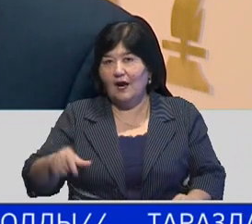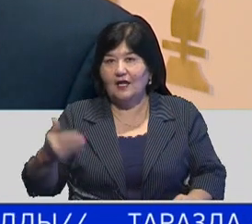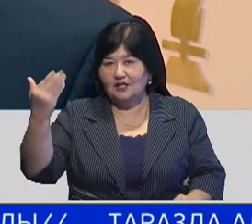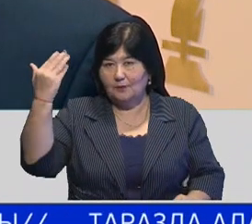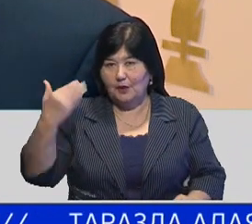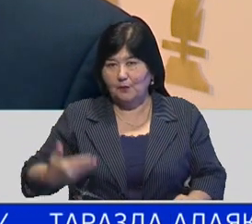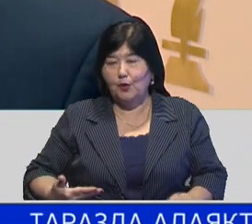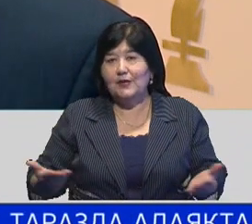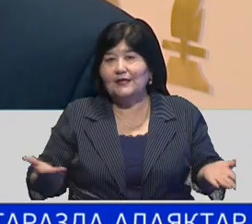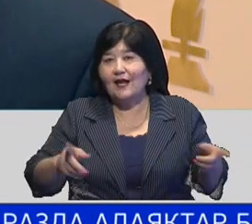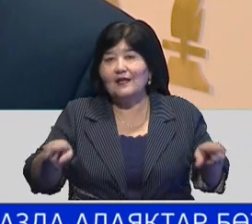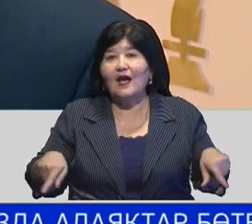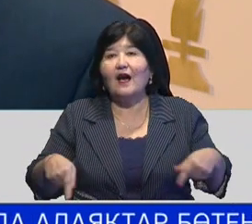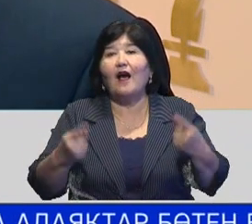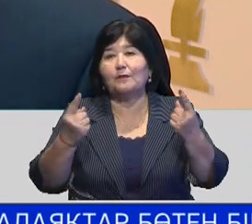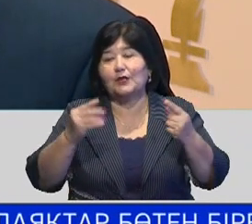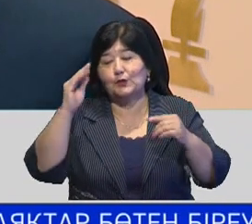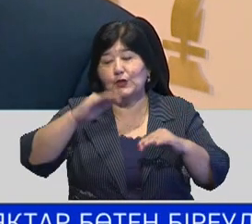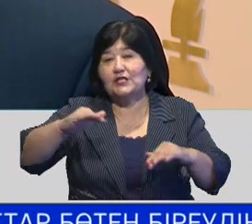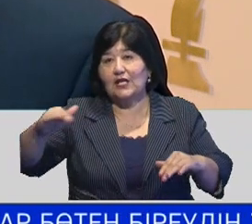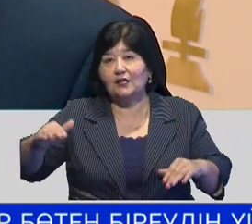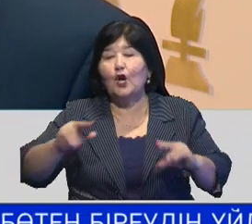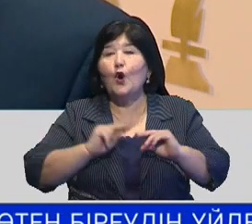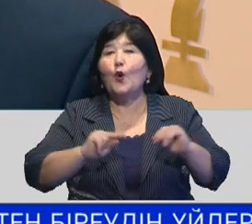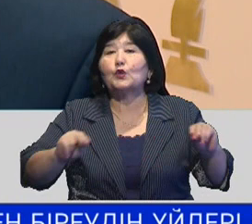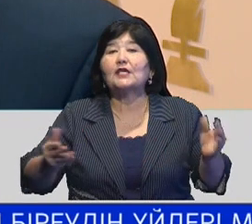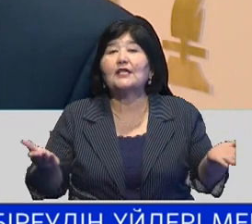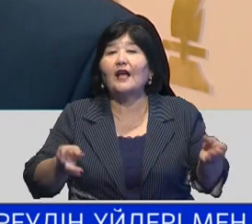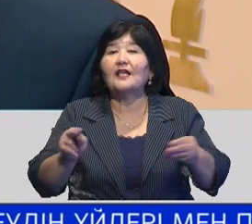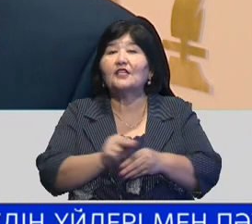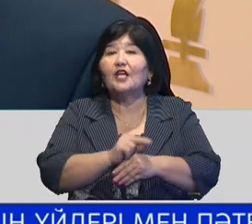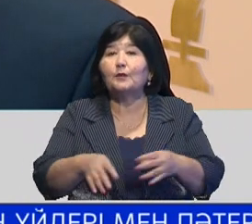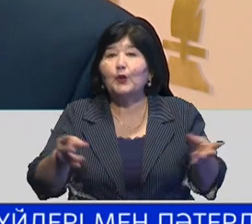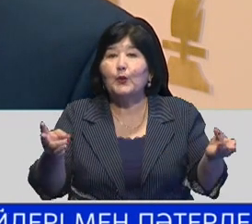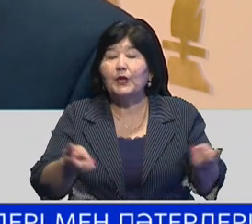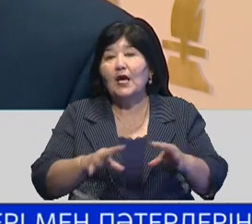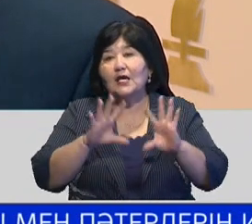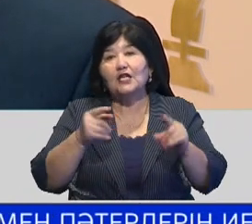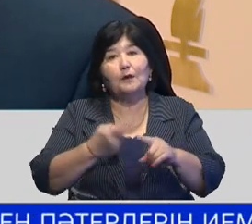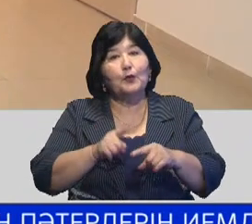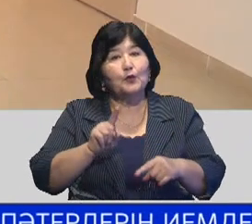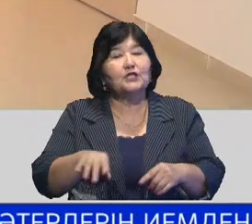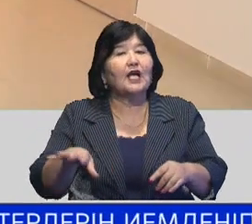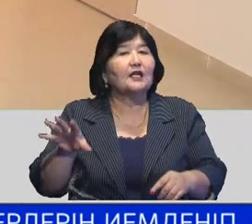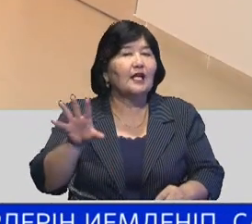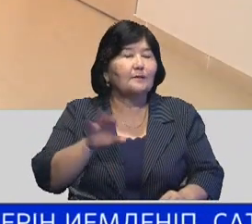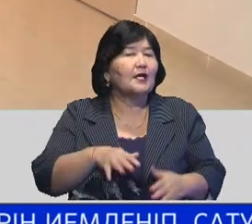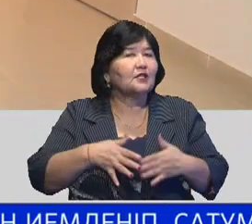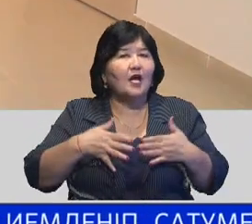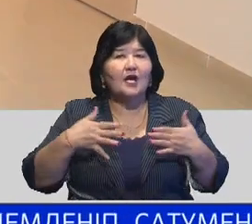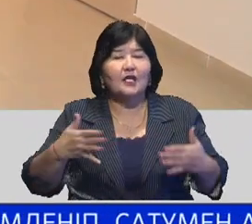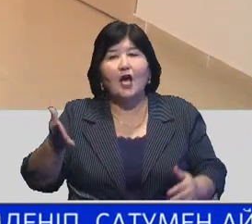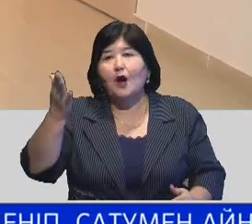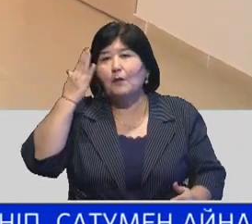қалай қалыптастыру керек шәкірттерді, ұстаздарды қалай тәрбиелеу керек, жалпы осы жағынан бір кең мәнді